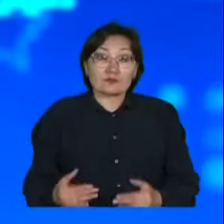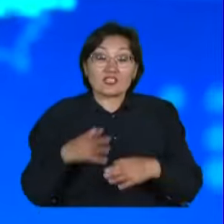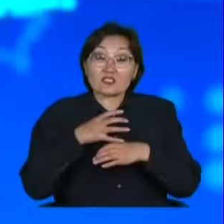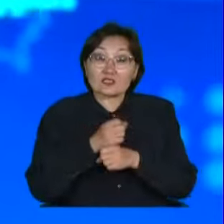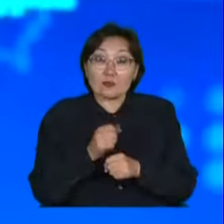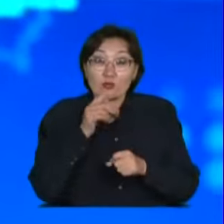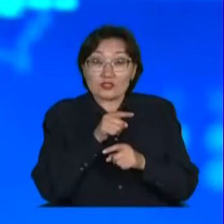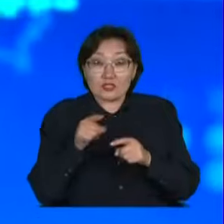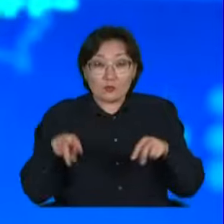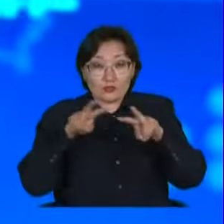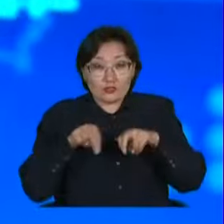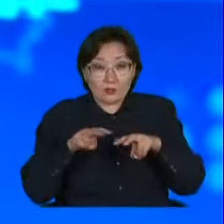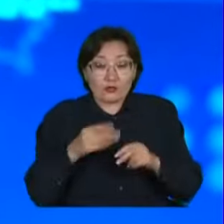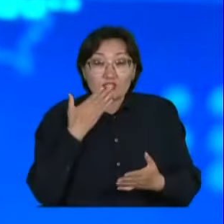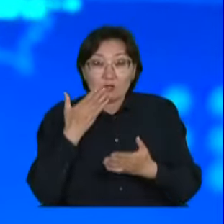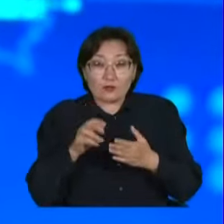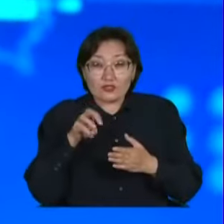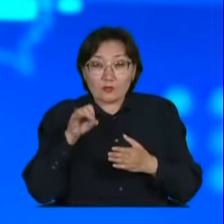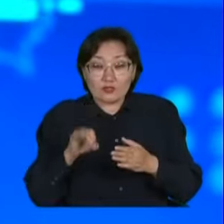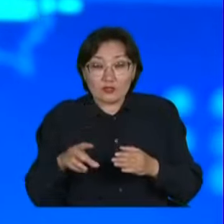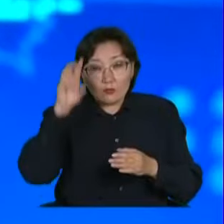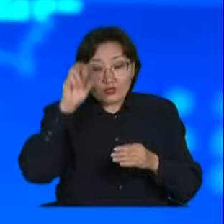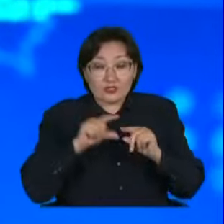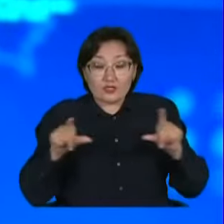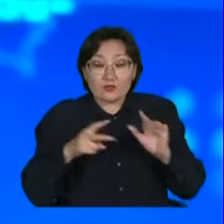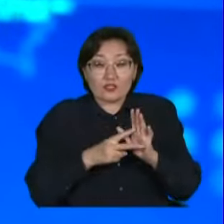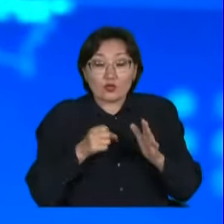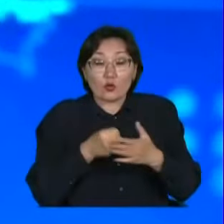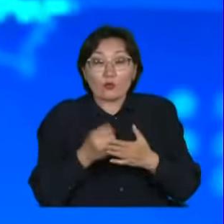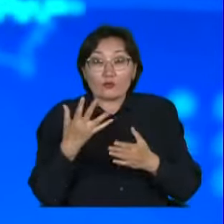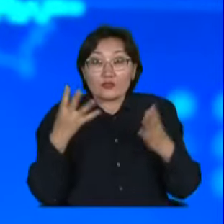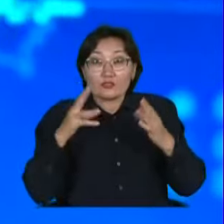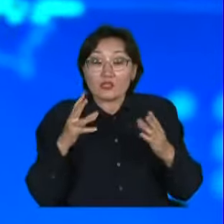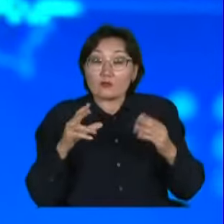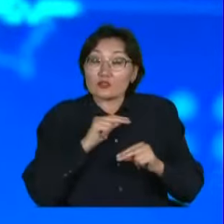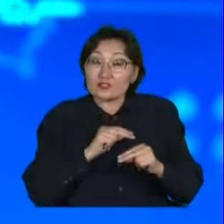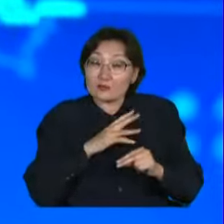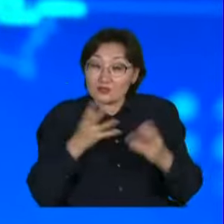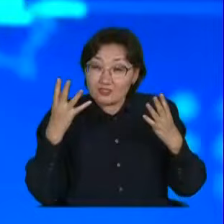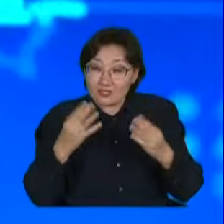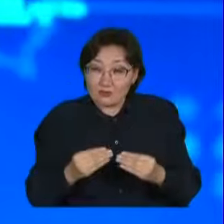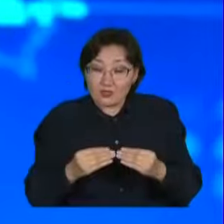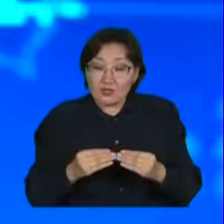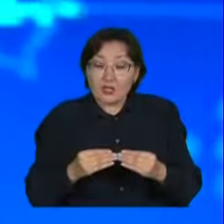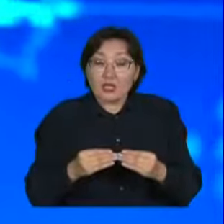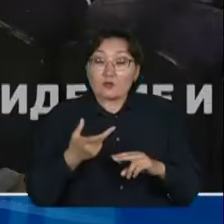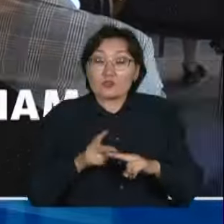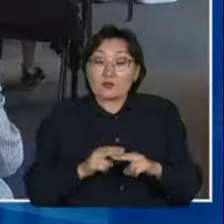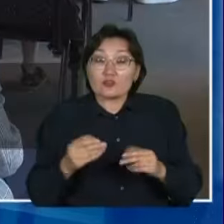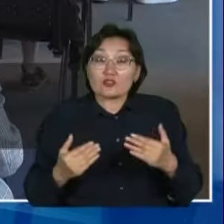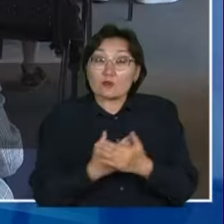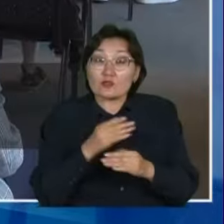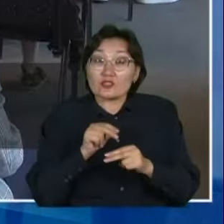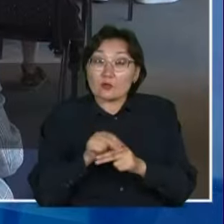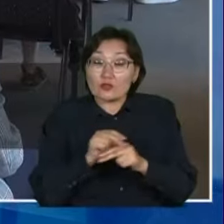Сокращение сроков рассмотрения запросов СМИ госорганами с 7 до 5 дней и установление срока исковой давности. Эти новшества,